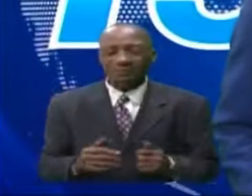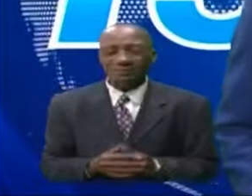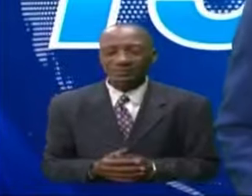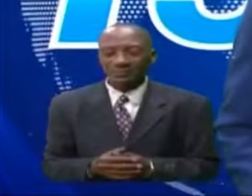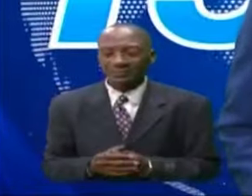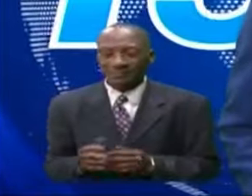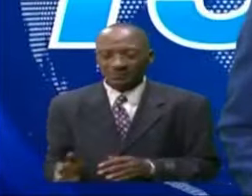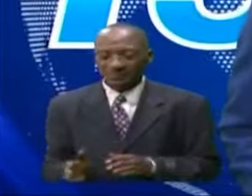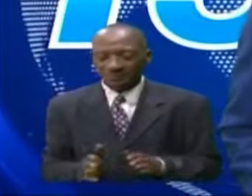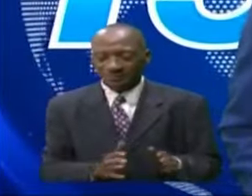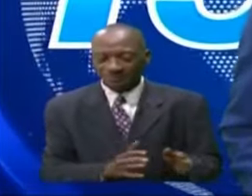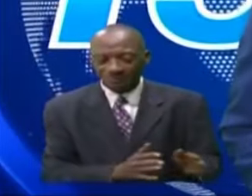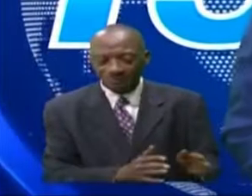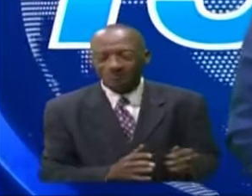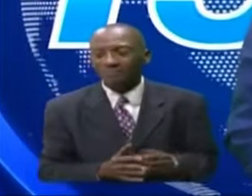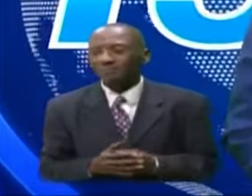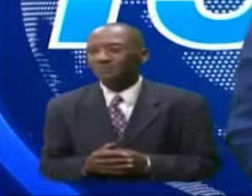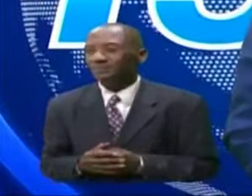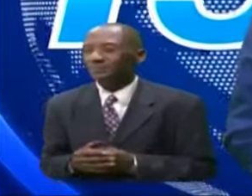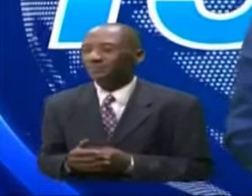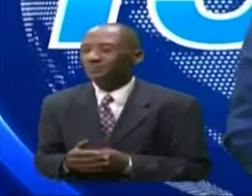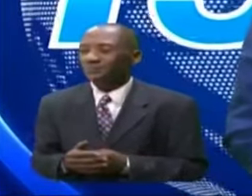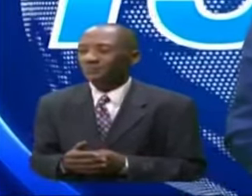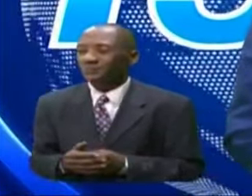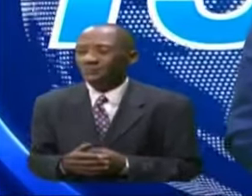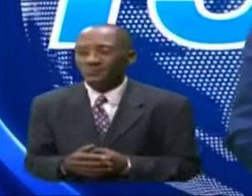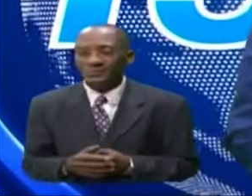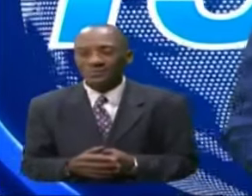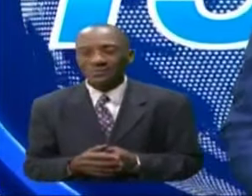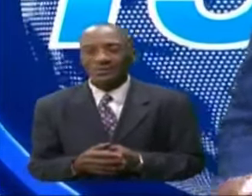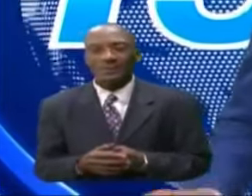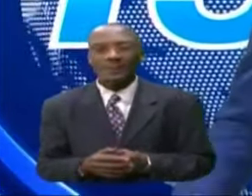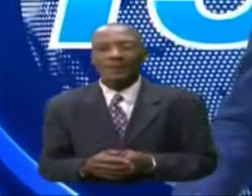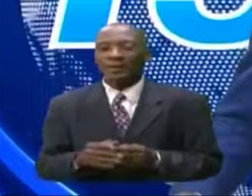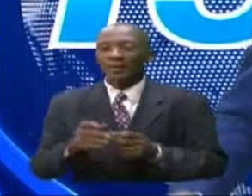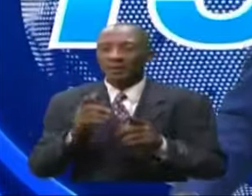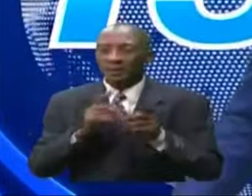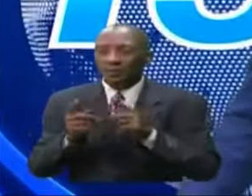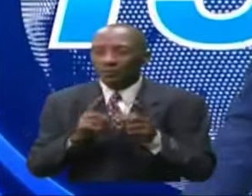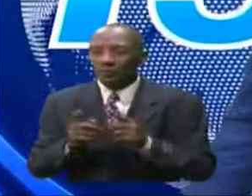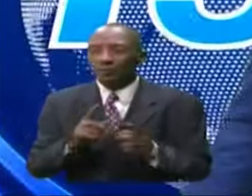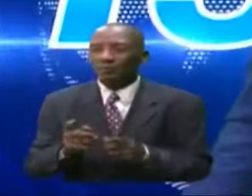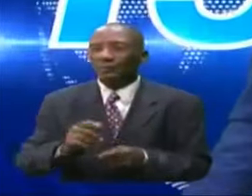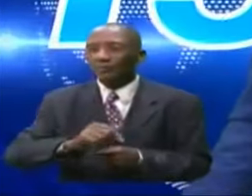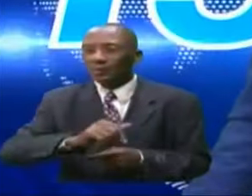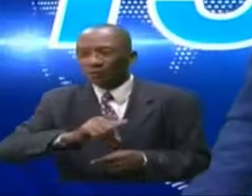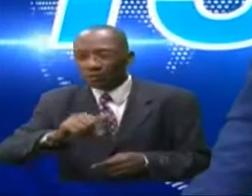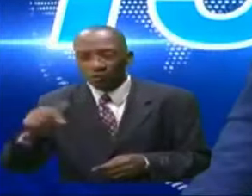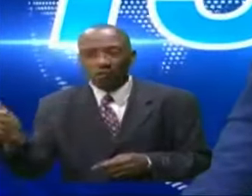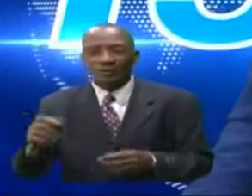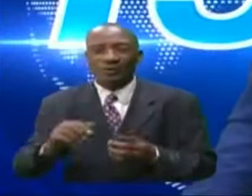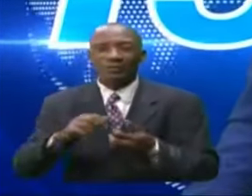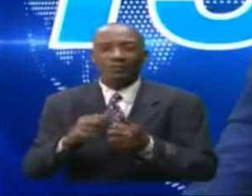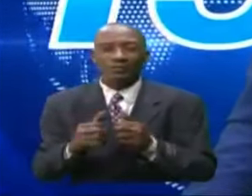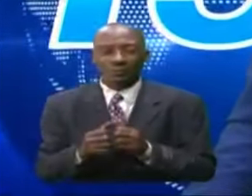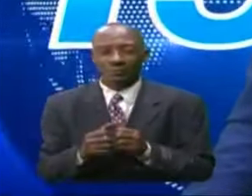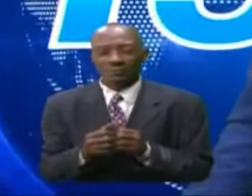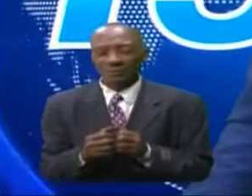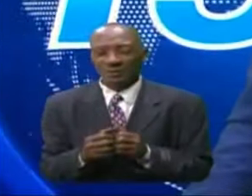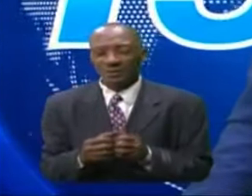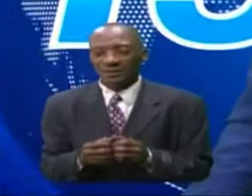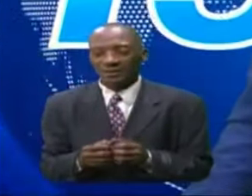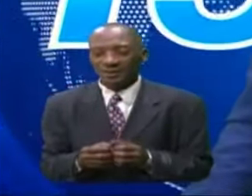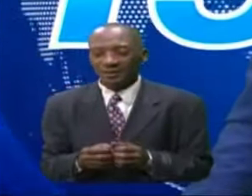Nos choix peuvent-ils influencer notre avenir? Ces sujets a fait le tour des tables lors d'une conférence scientifique organisée à